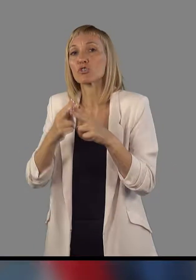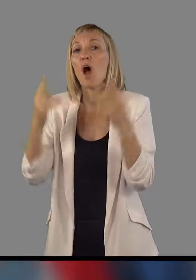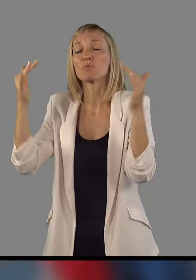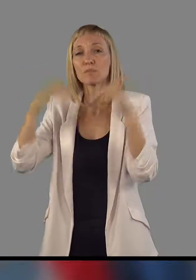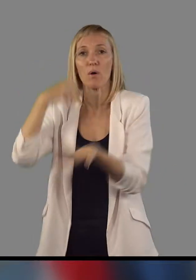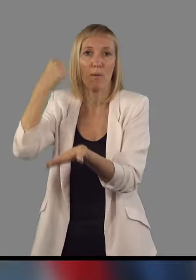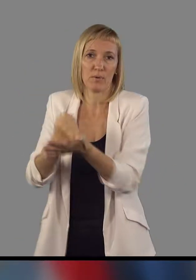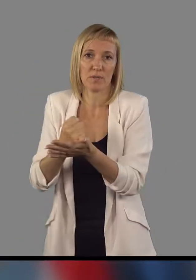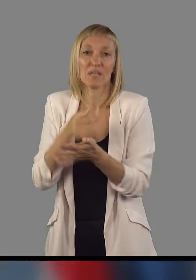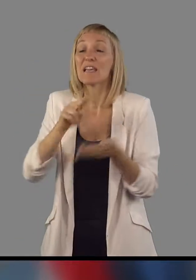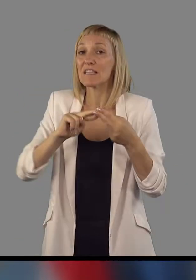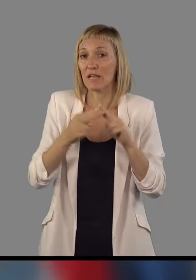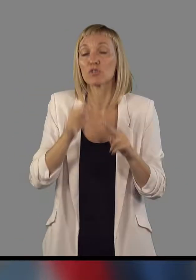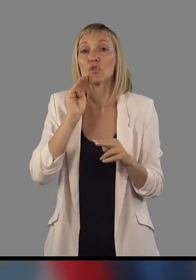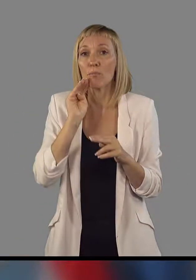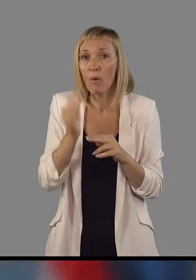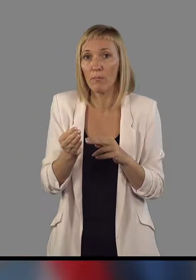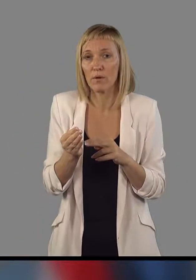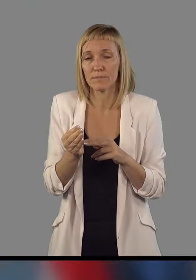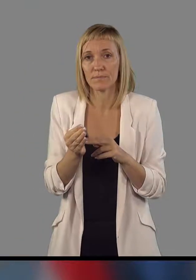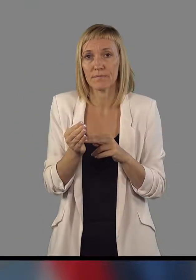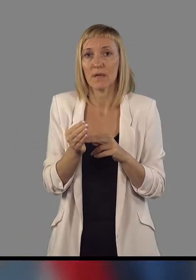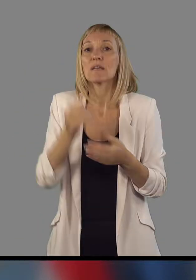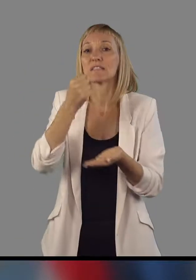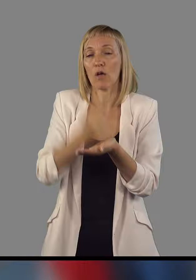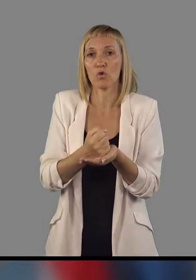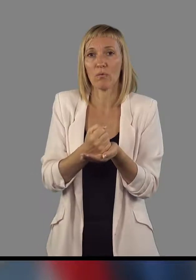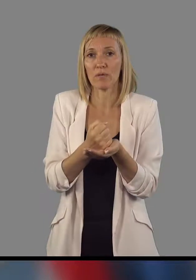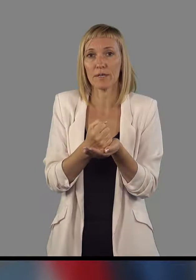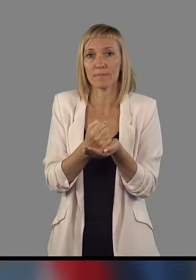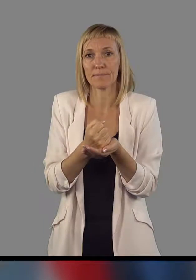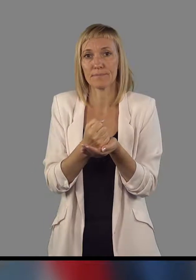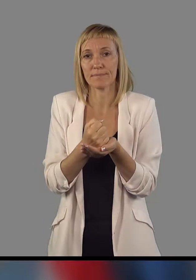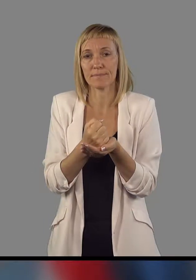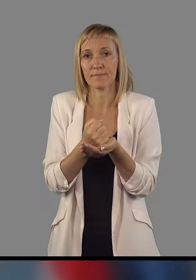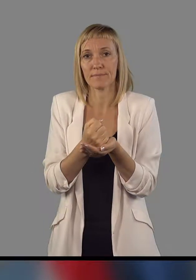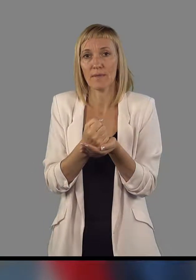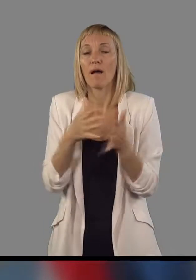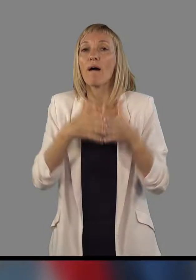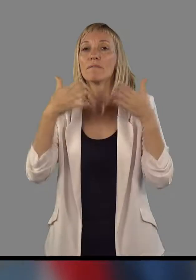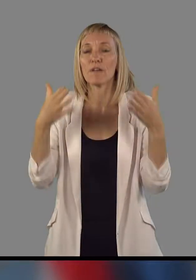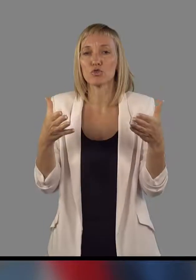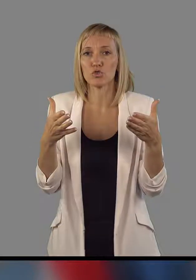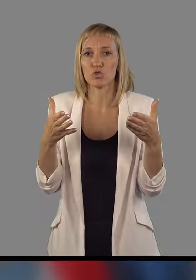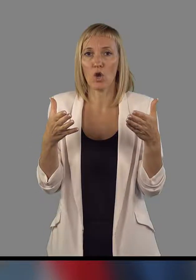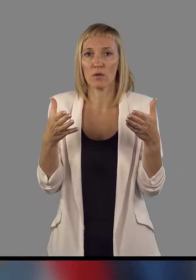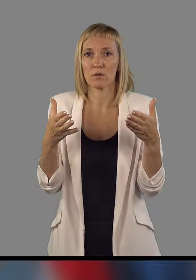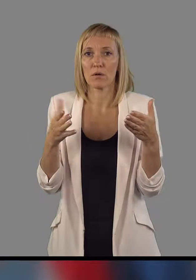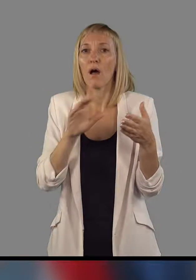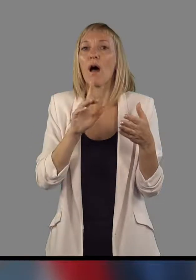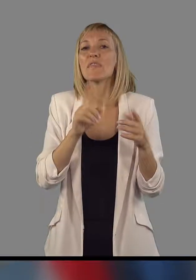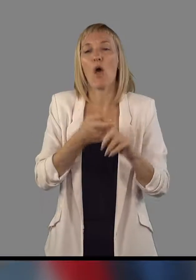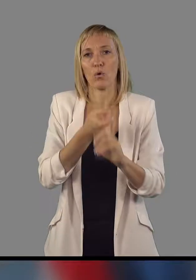predvsem pa bomo na ta način vendarle zagotavljali večjo